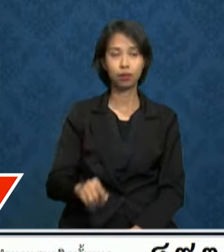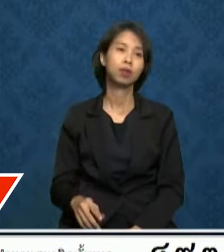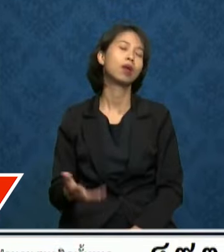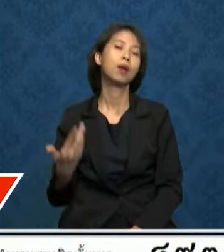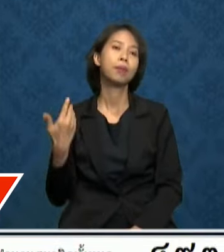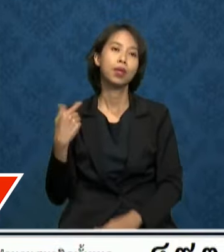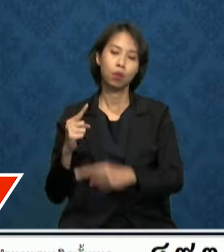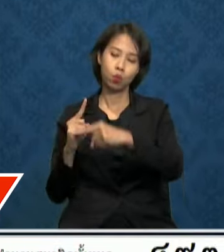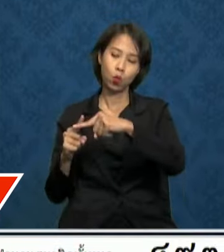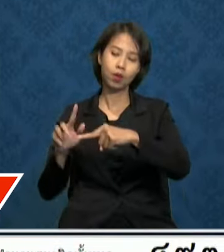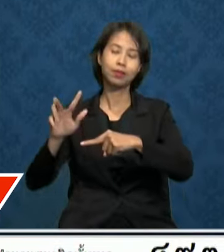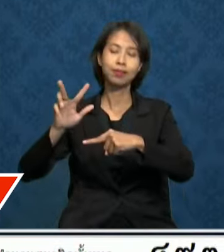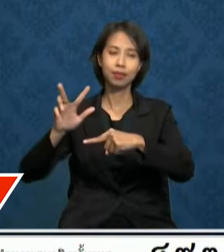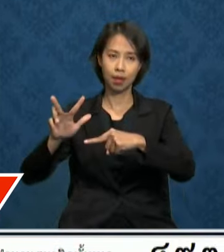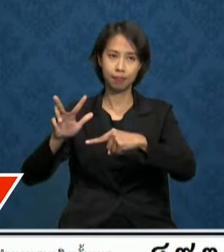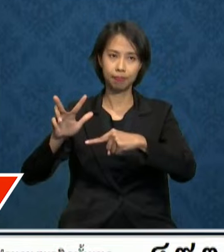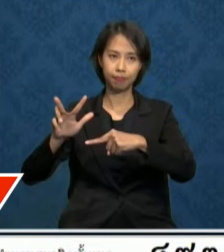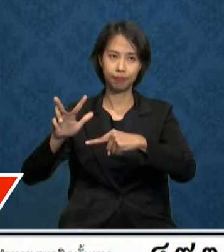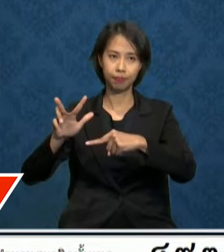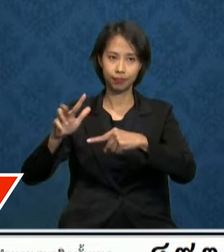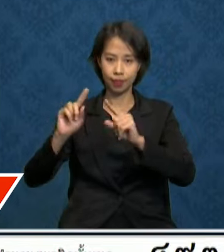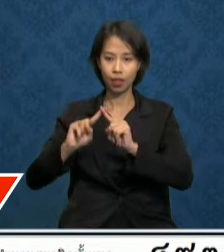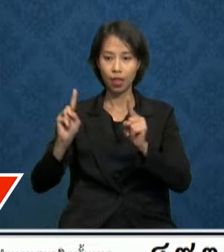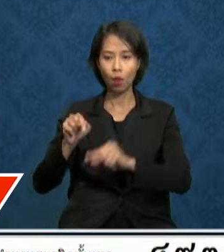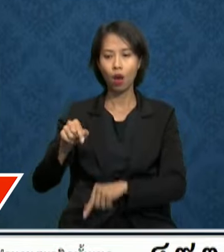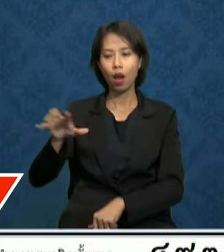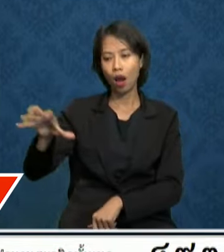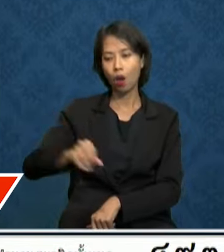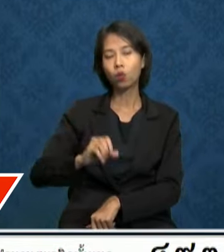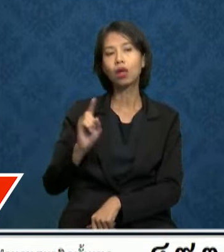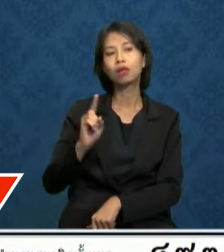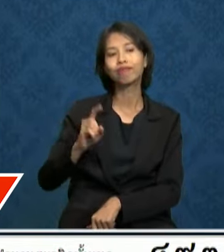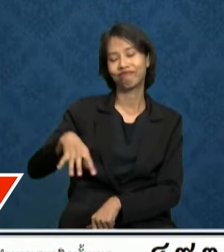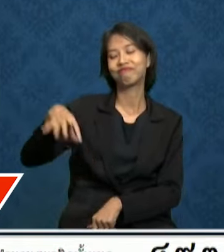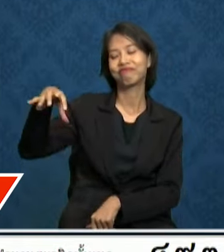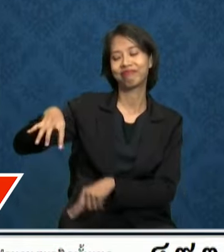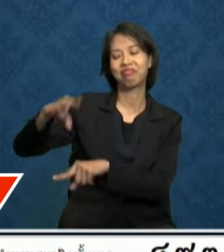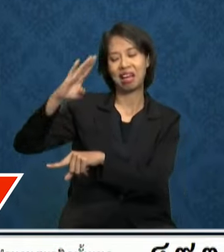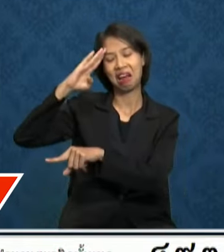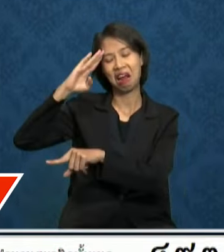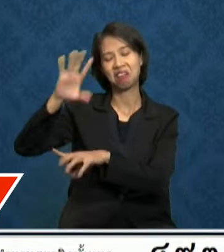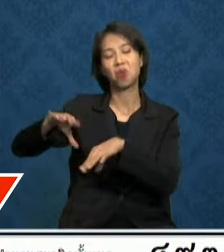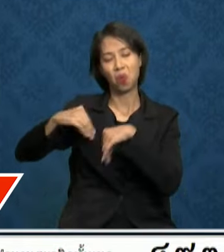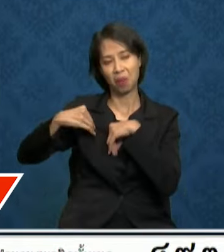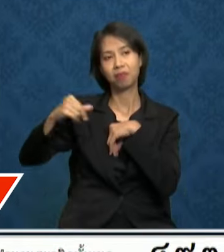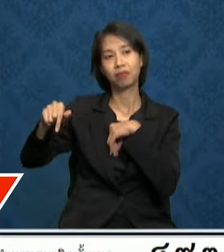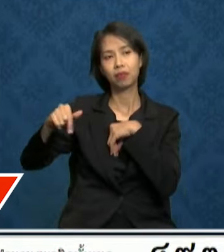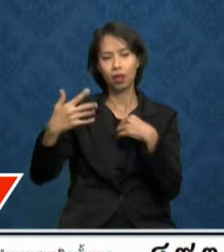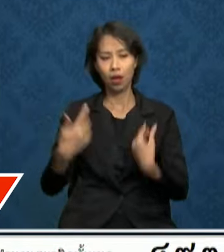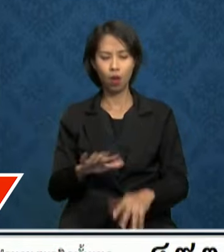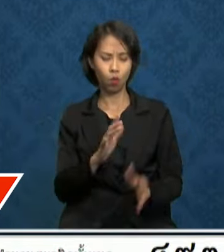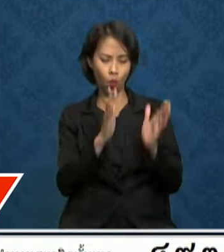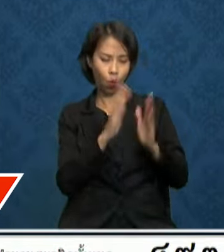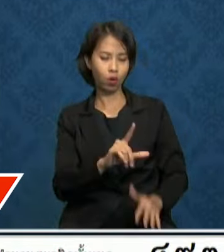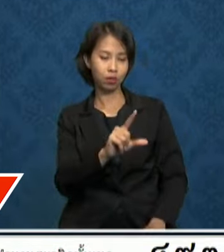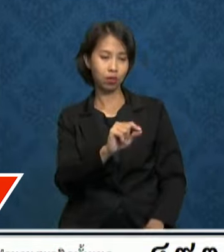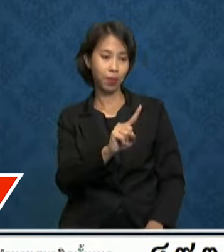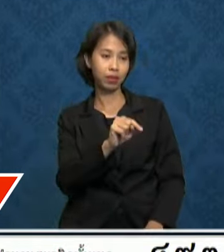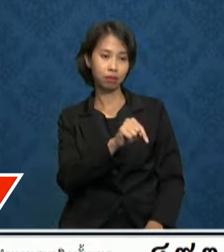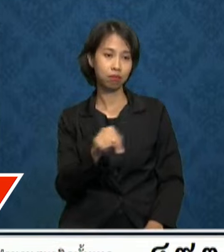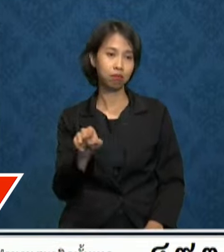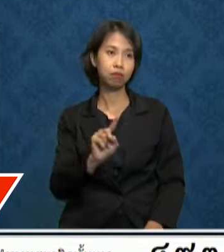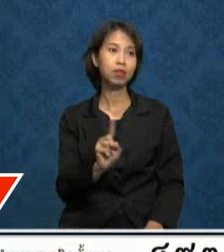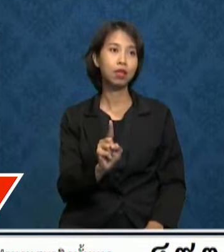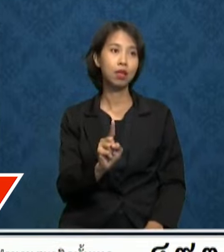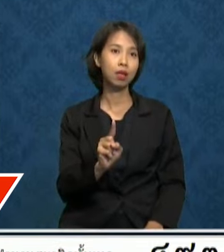ได้อีก3คนแต่จะตั้งได้ก็ต้องมาจากมติของสภากลาโหมอยู่ดีและไอ้21คนนี้นะเป็นคนจากผู้แทน